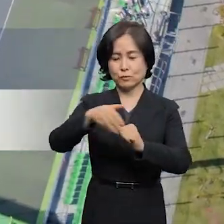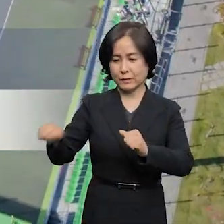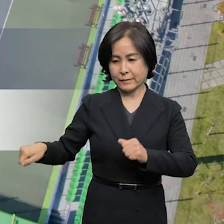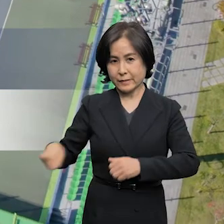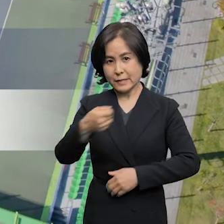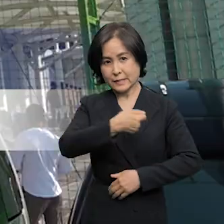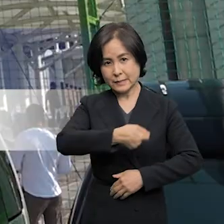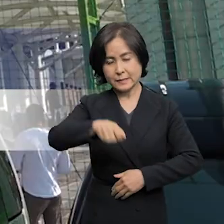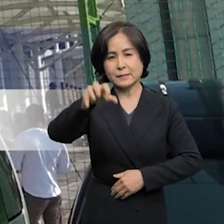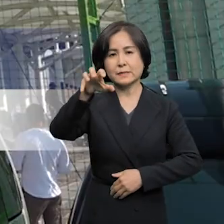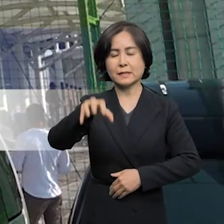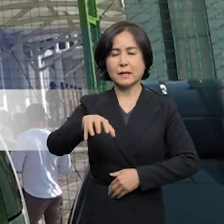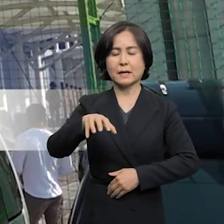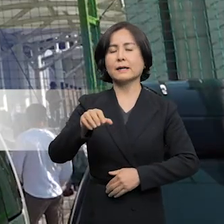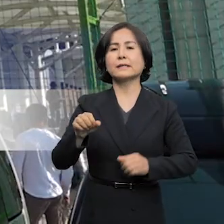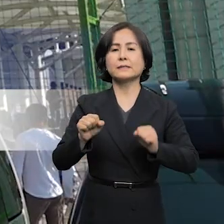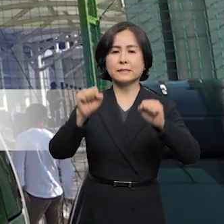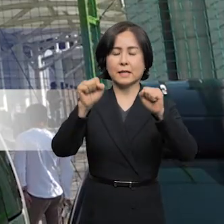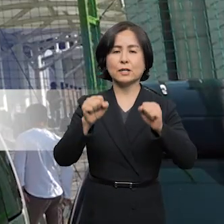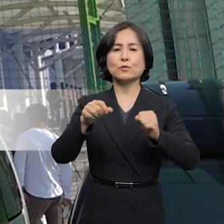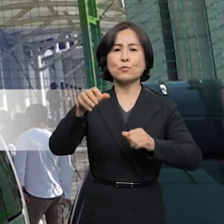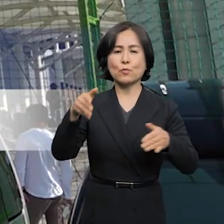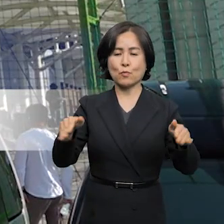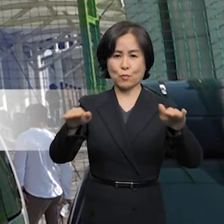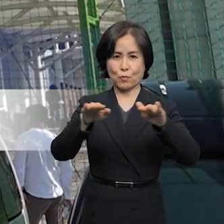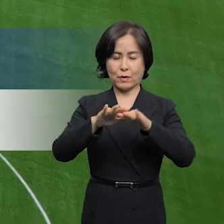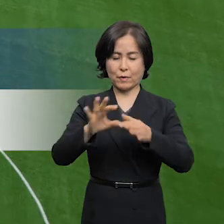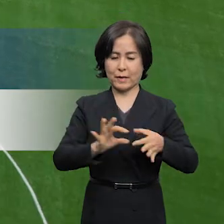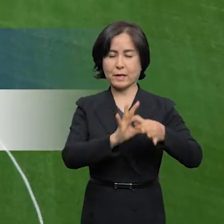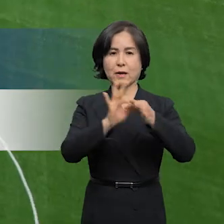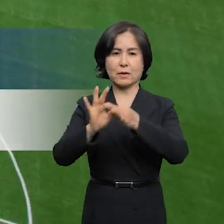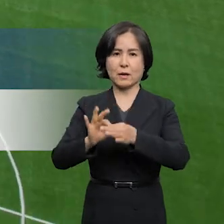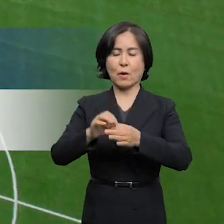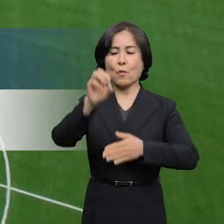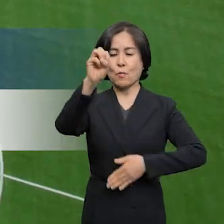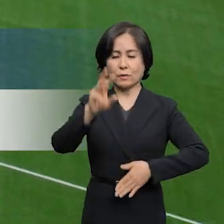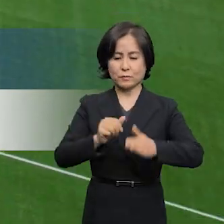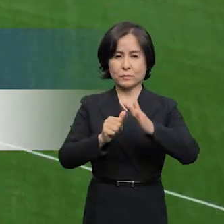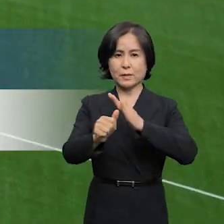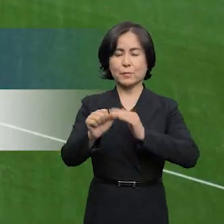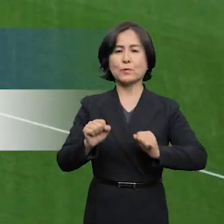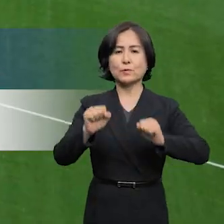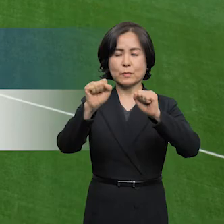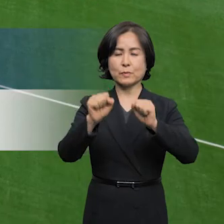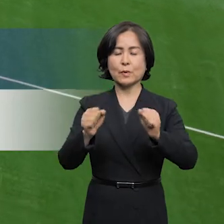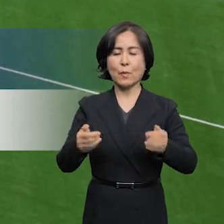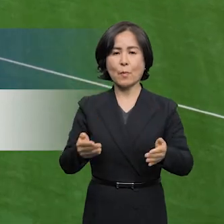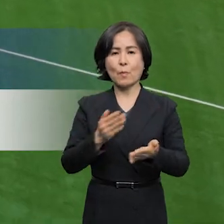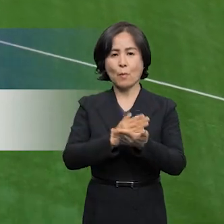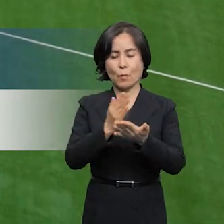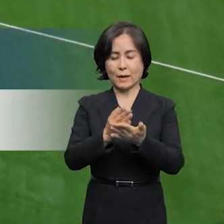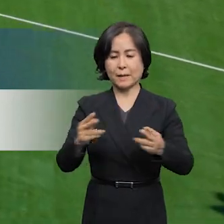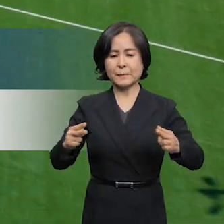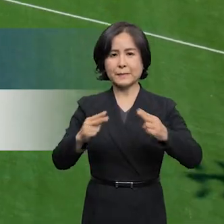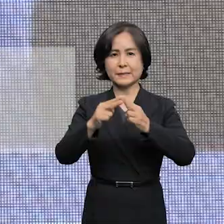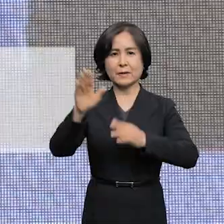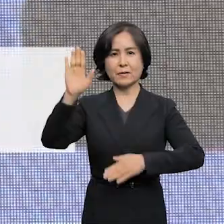다목적 체육관이 위치한 만큼 이와 연계해 광주 대표 스포츠 복합시설이 될 것으로 기대하고